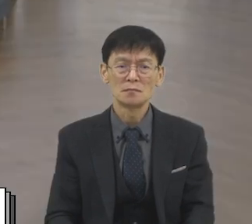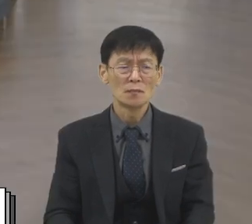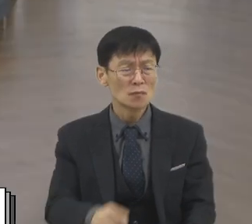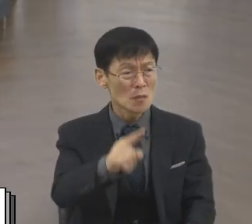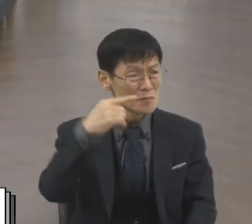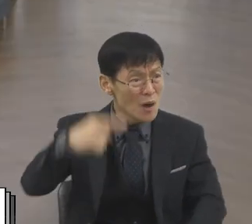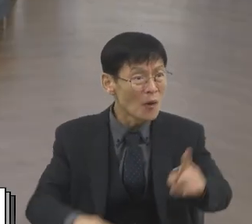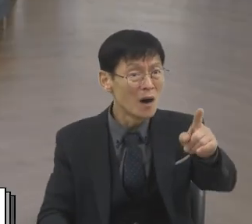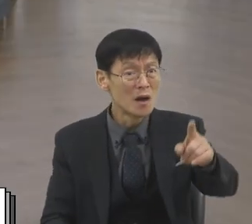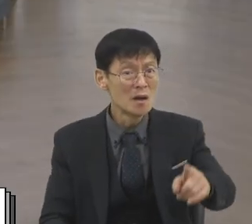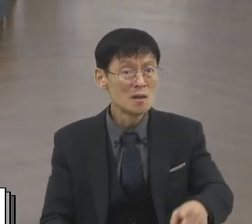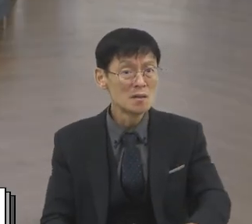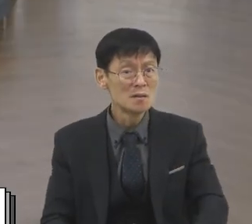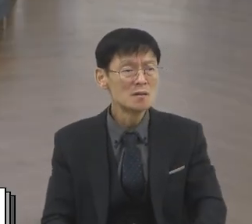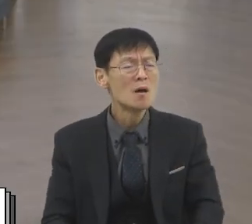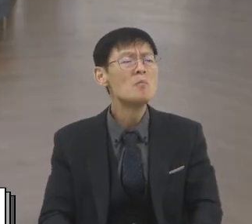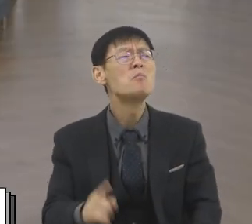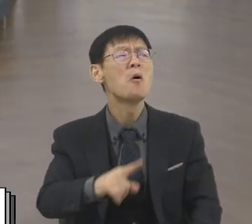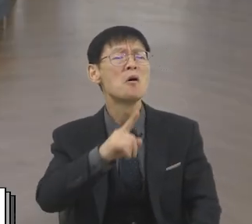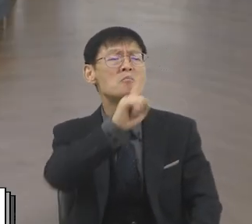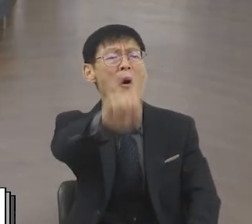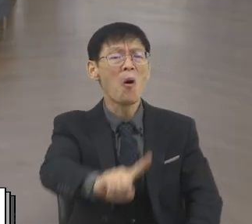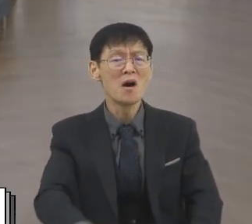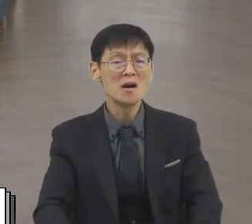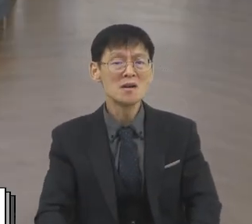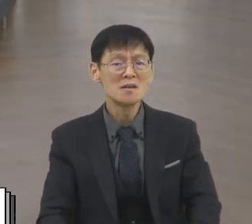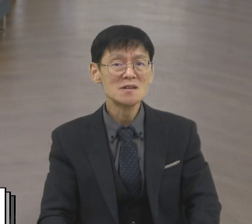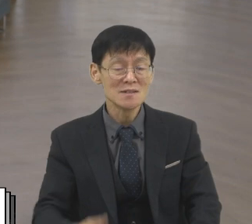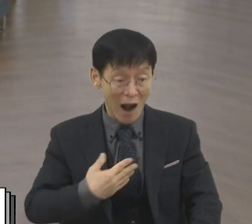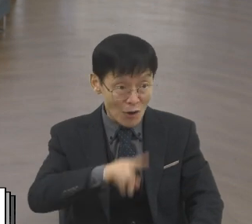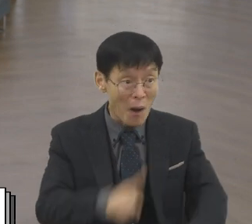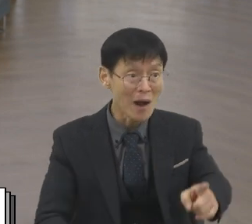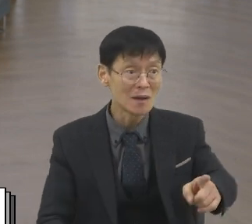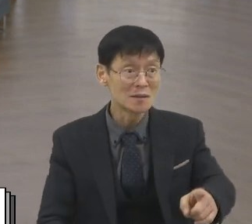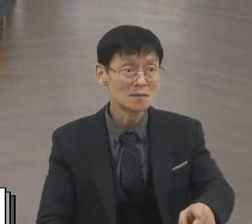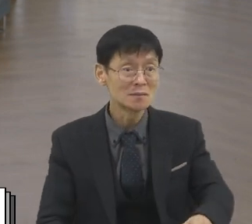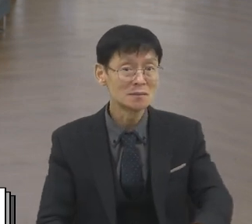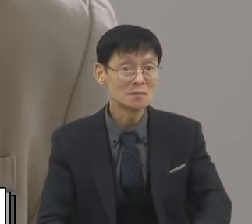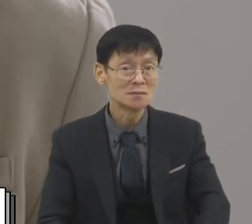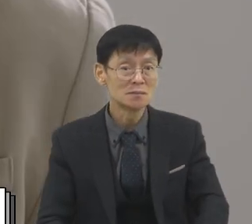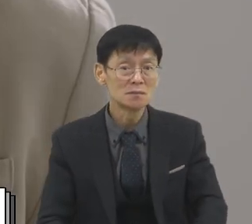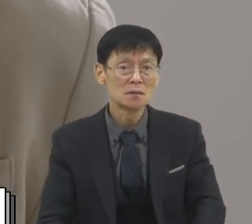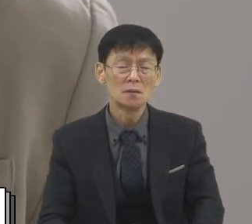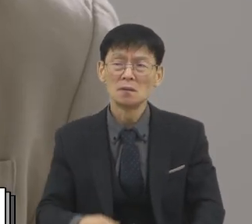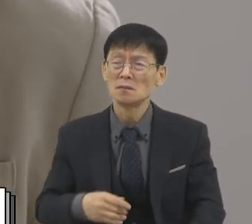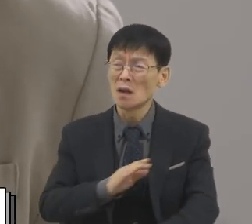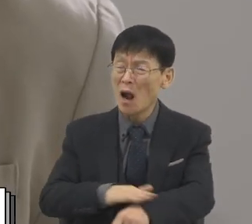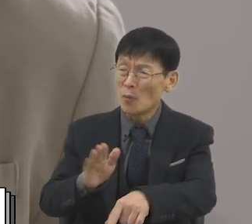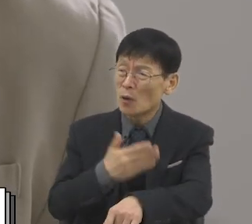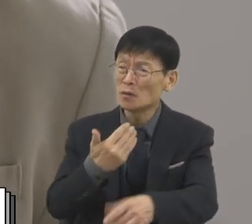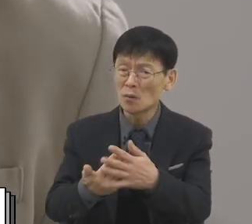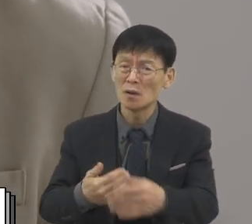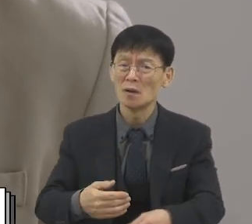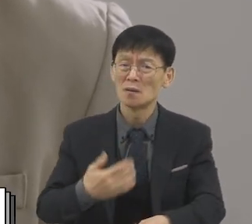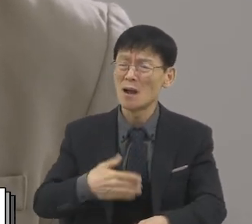너 미쳤어? 어? 네가 뭔데 신고를 해? 내가 알아서 한다니까. 전 잘못된 일을 바로잡고